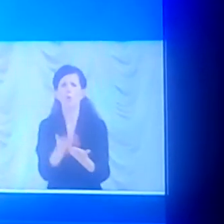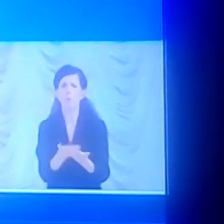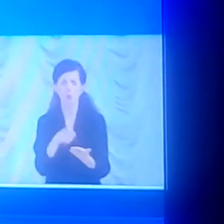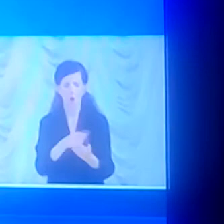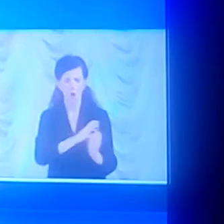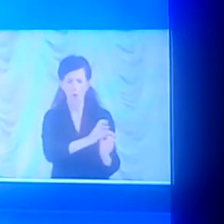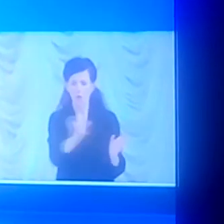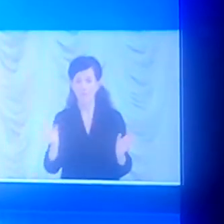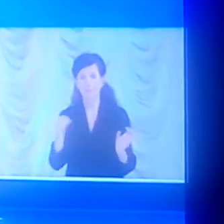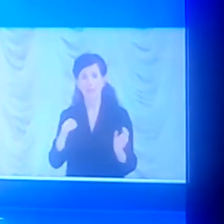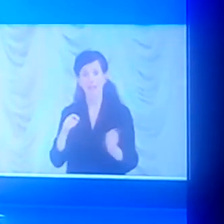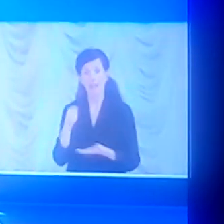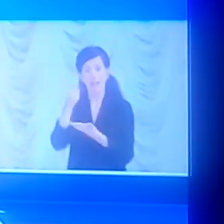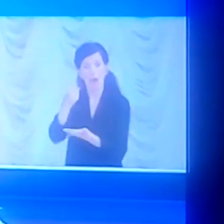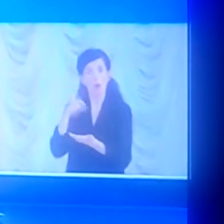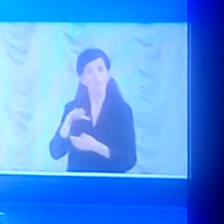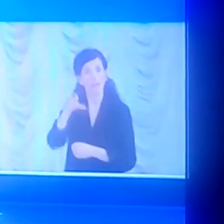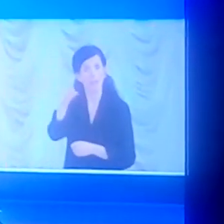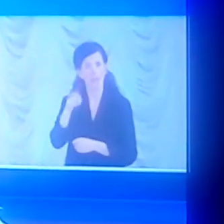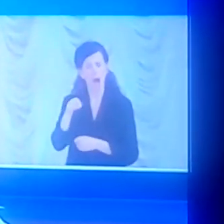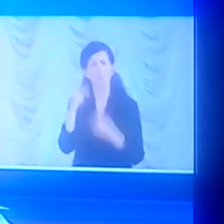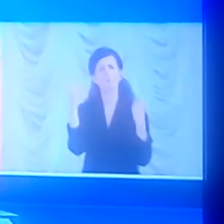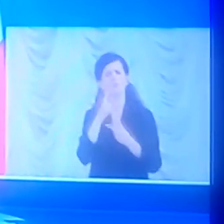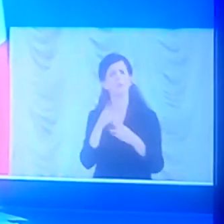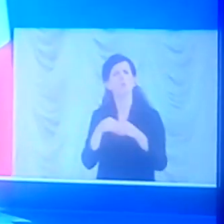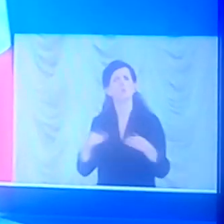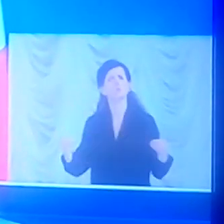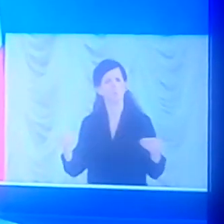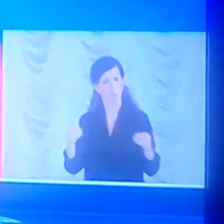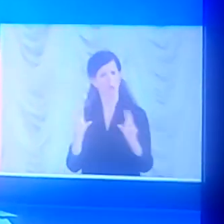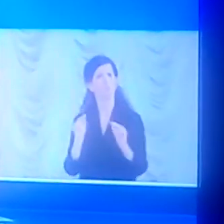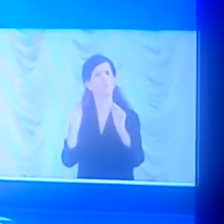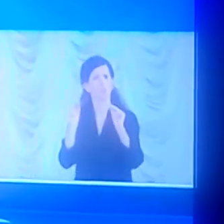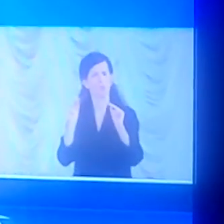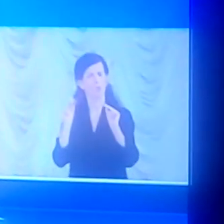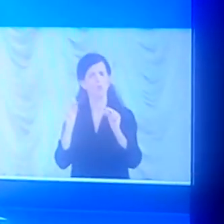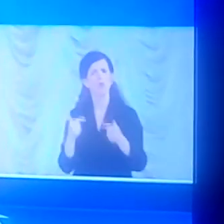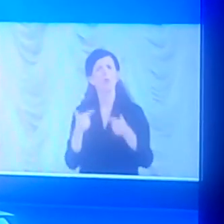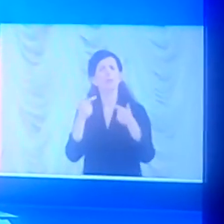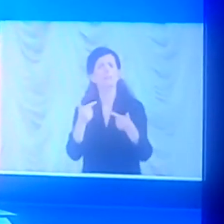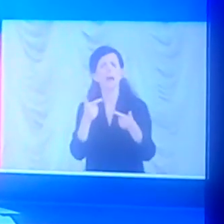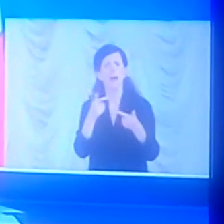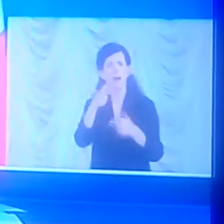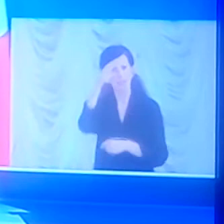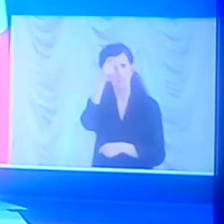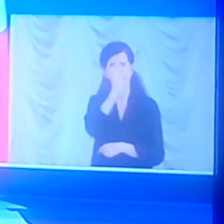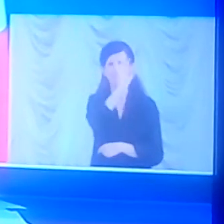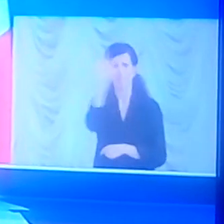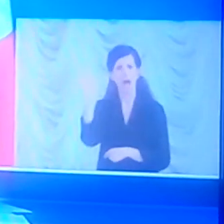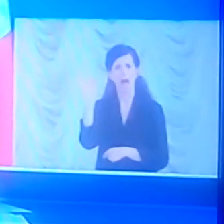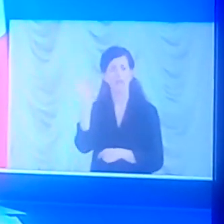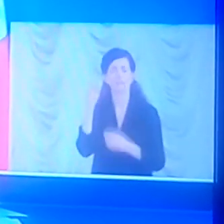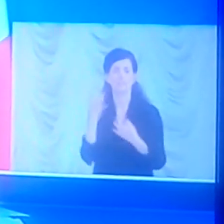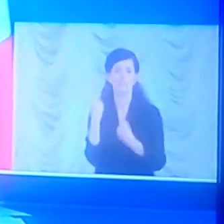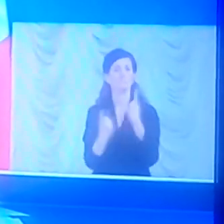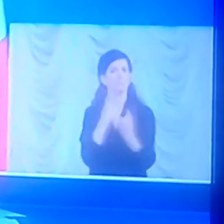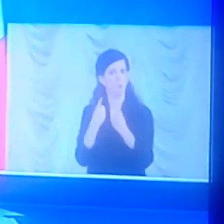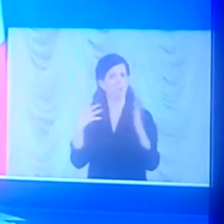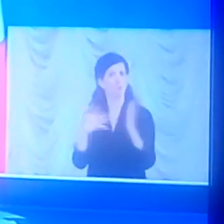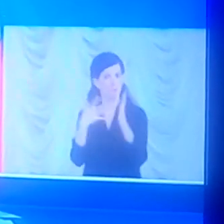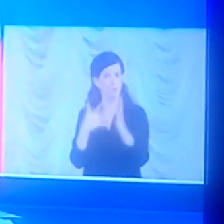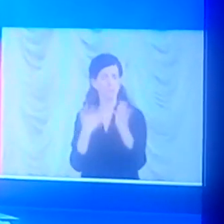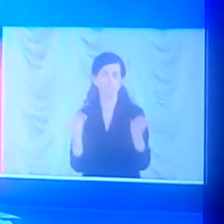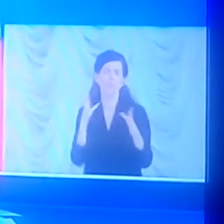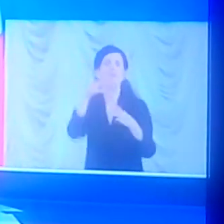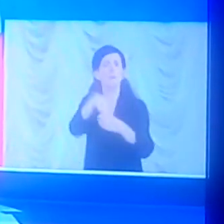recovery fund è uno strumento innovativo che offrirà ai paesi più colpiti, e tra questi ovviamente purtroppo c'è l'Italia, di